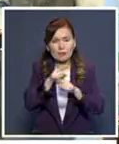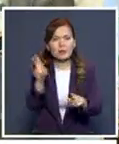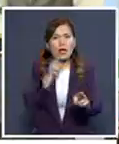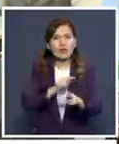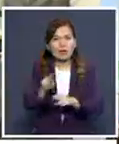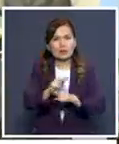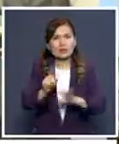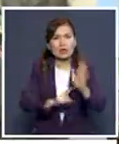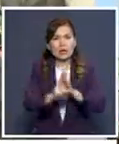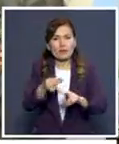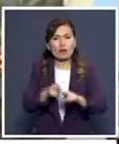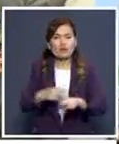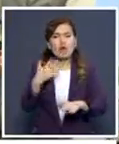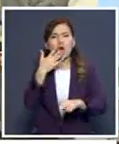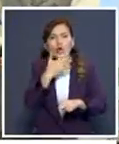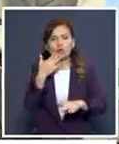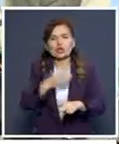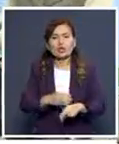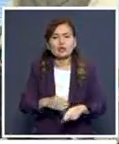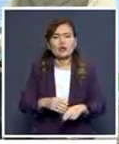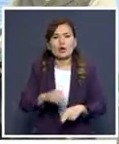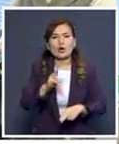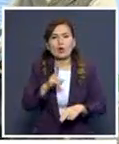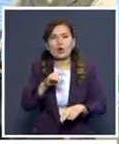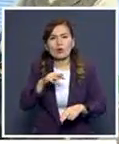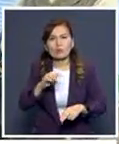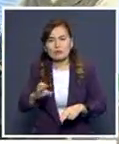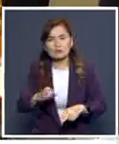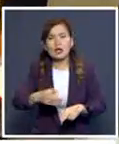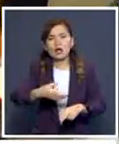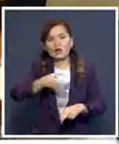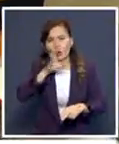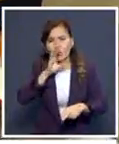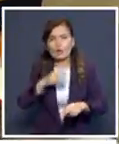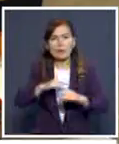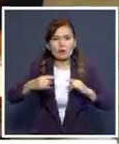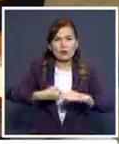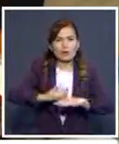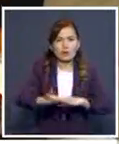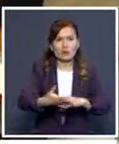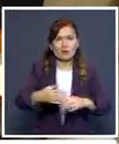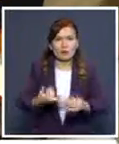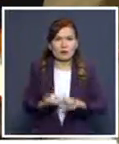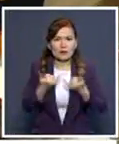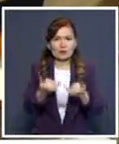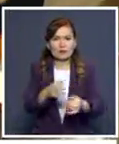оқылды. Жилағандар ұлттық сусынымыз қымыздан дәм татып, киіз үйдің ішіндегі құнды жәдігерлермен танысты.